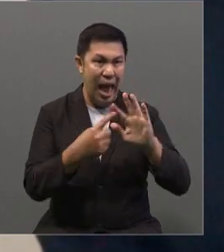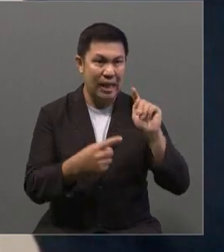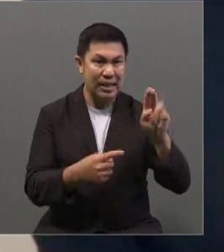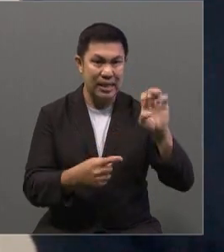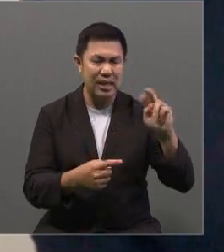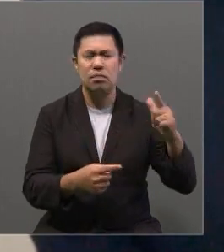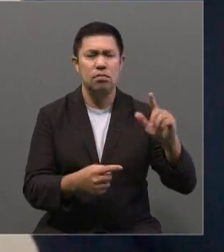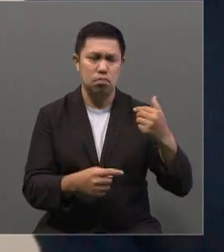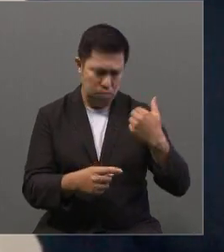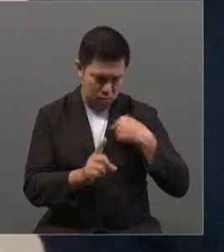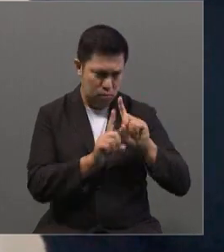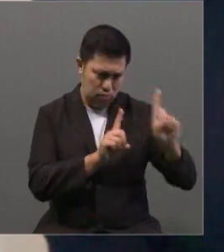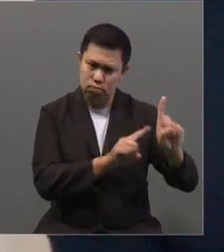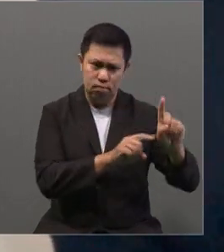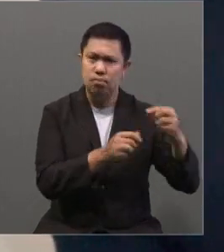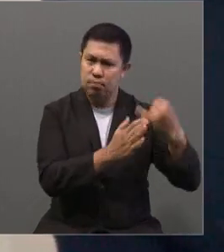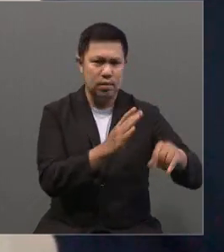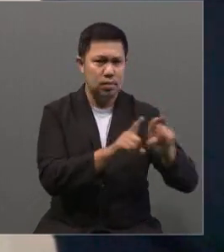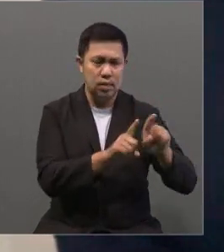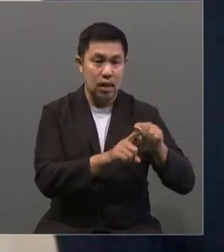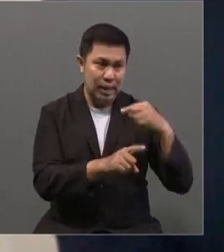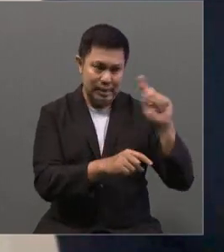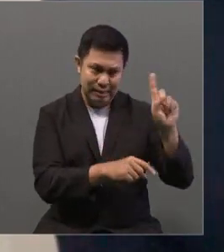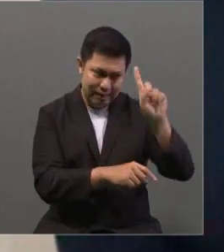สคู่กันเนี่ยแบบนั้นด้วยถ้าใครที่เรามาร์คไ